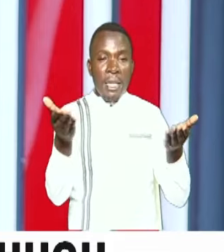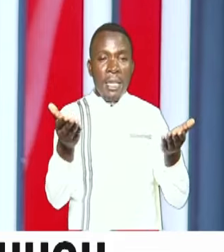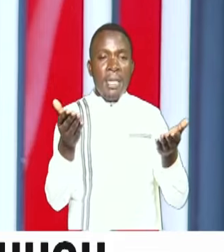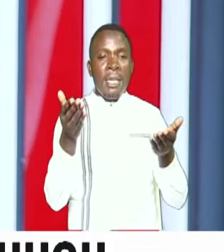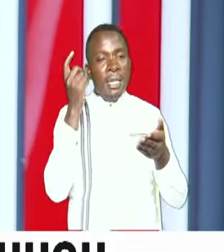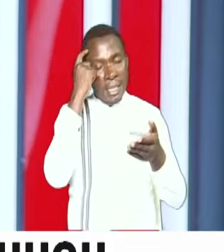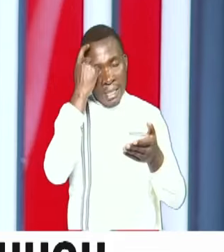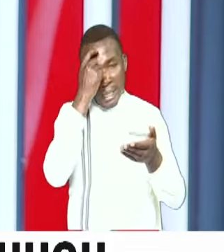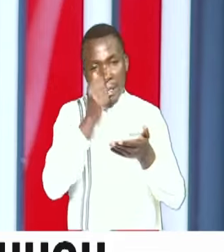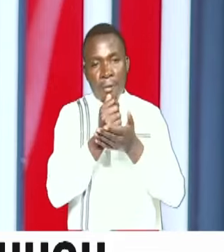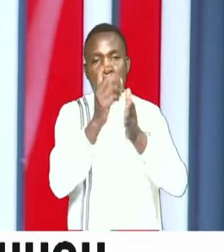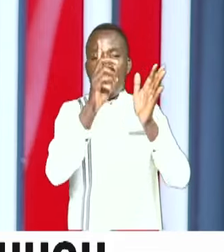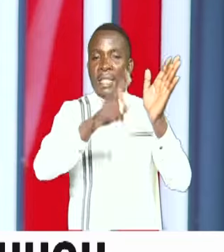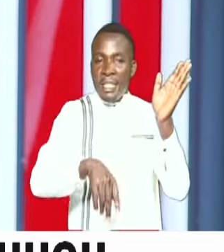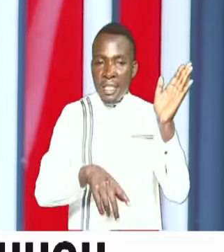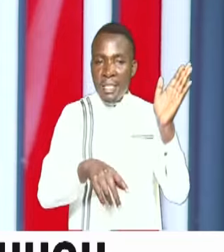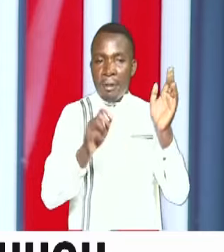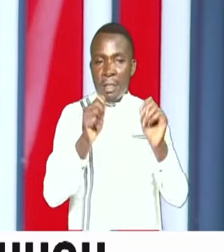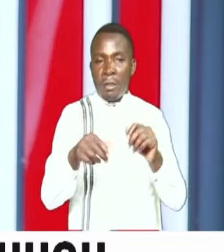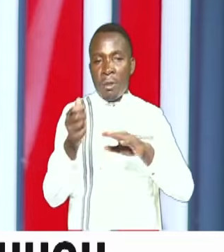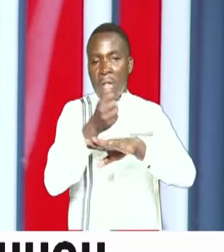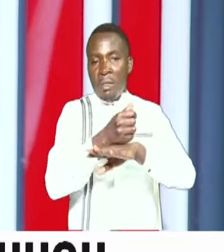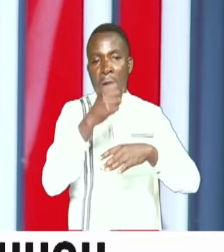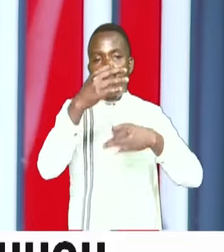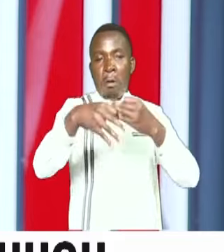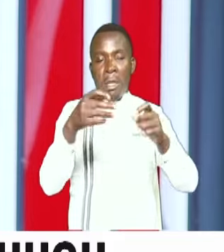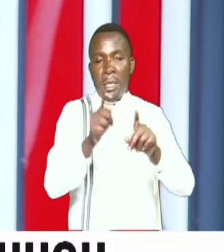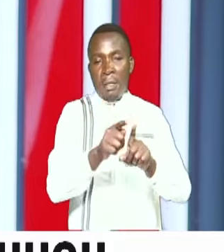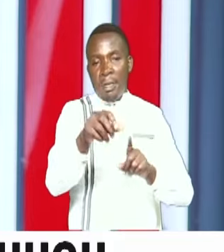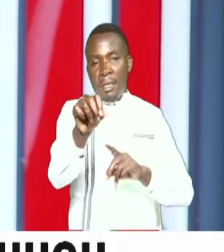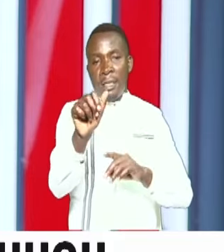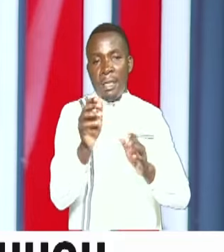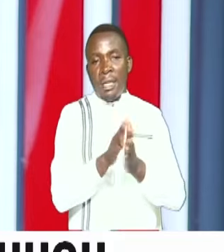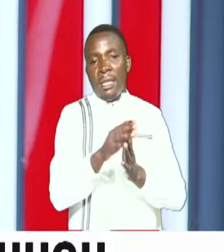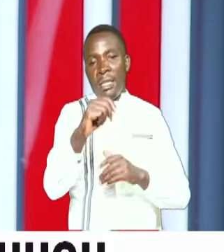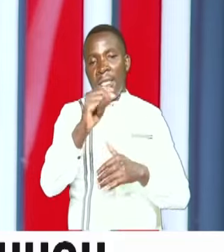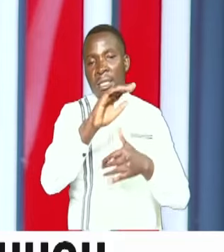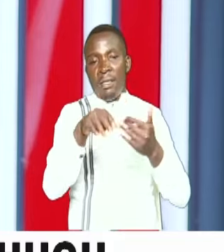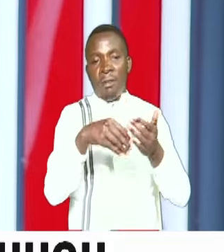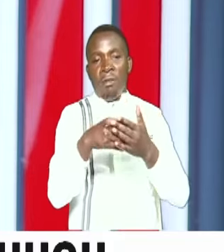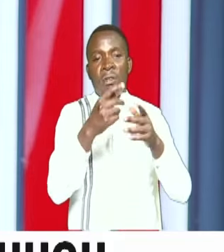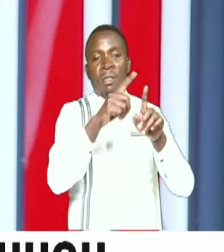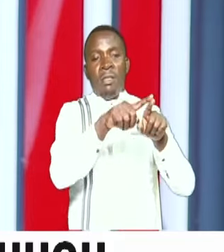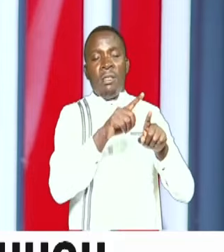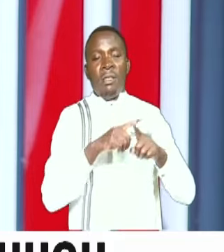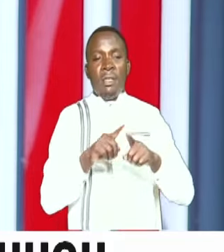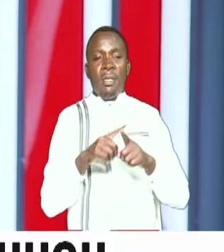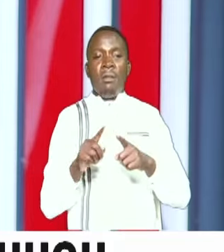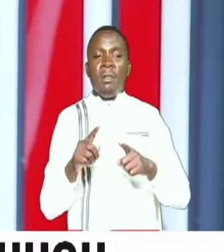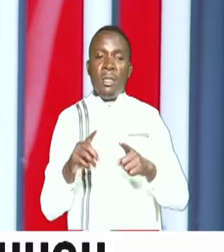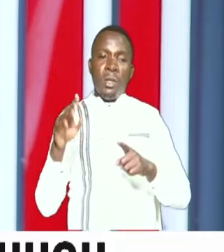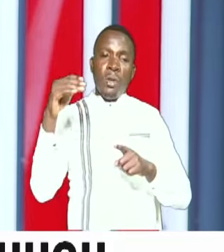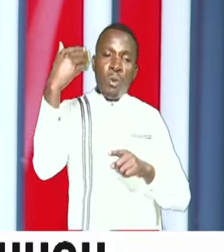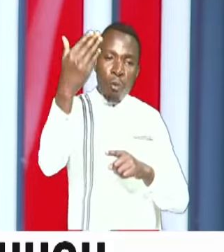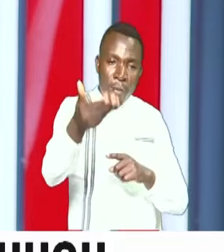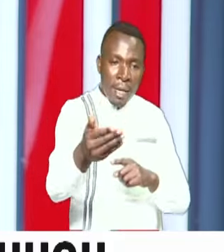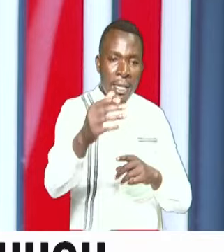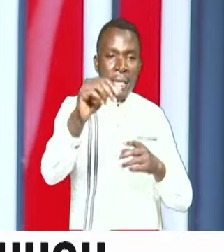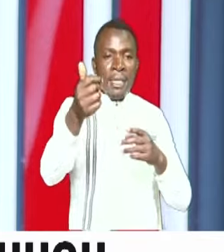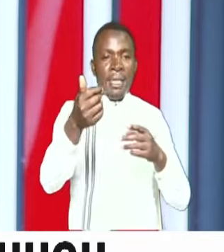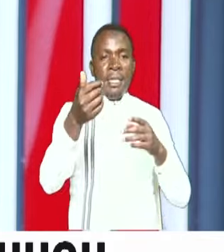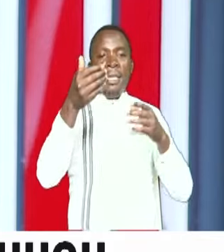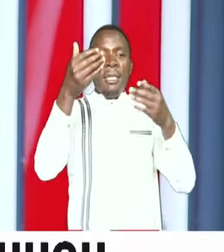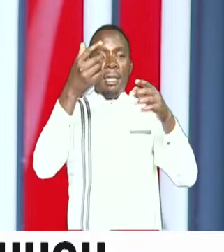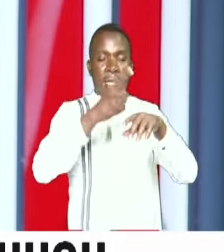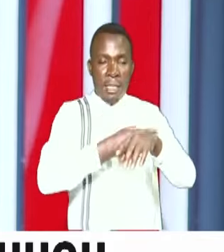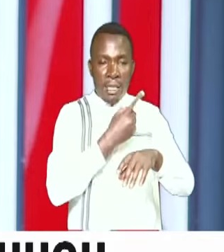yabafasha bakaba bashinga uruganda nk'urwo cyangwa se wenda n'inyinshi zitandukanye. Hanyuma ikindi iyo mumaze kubyemeza